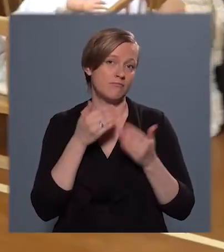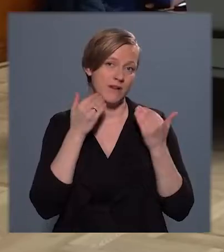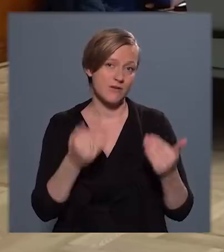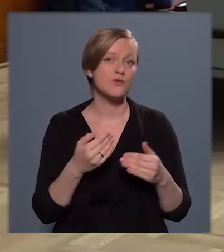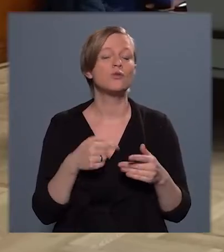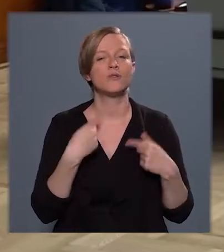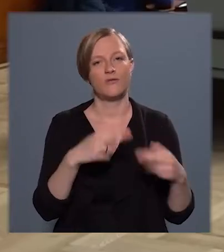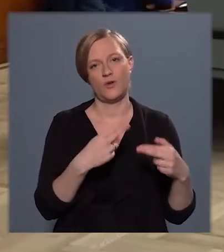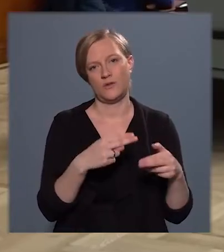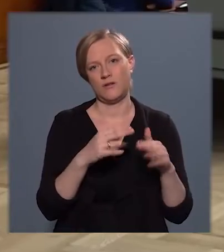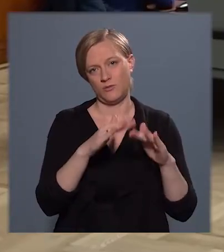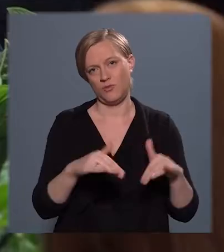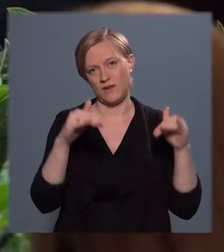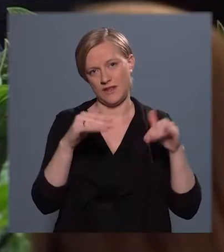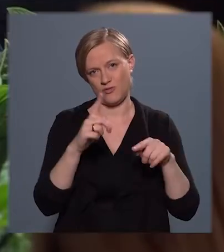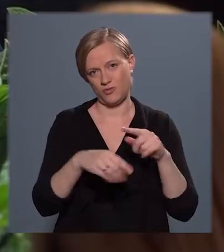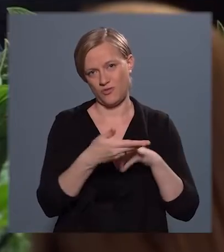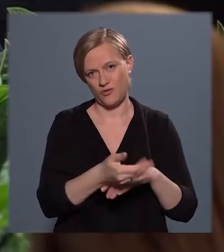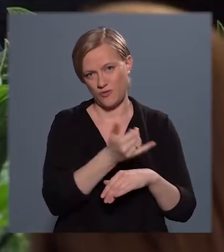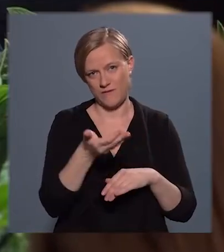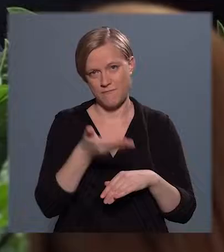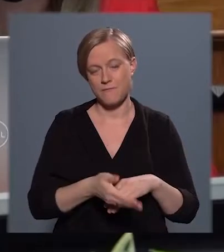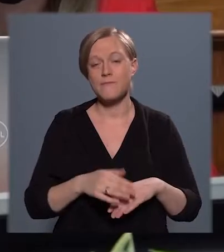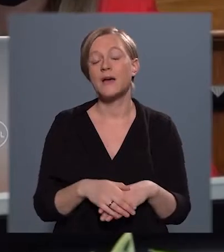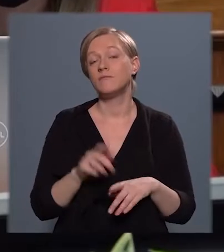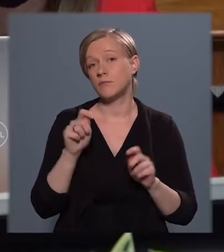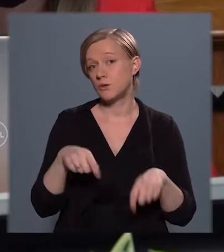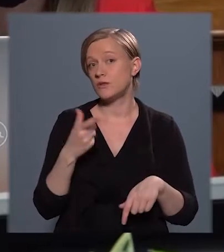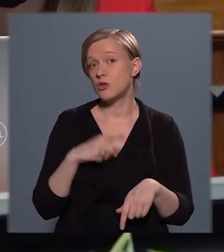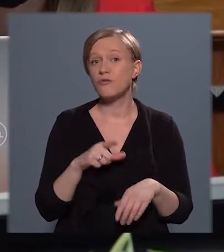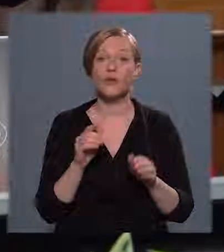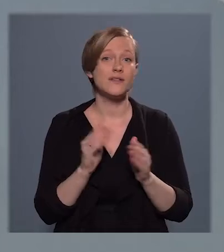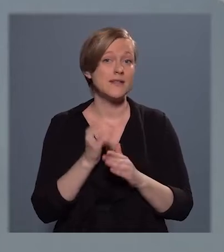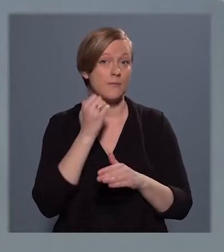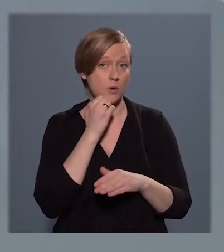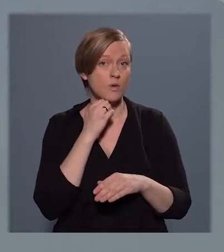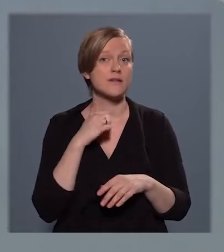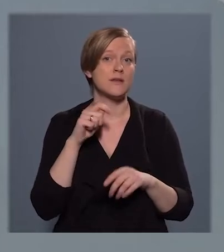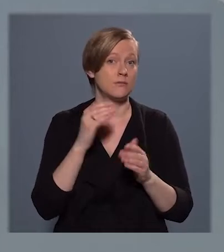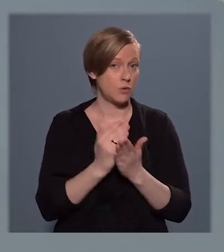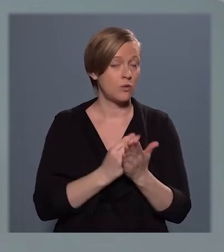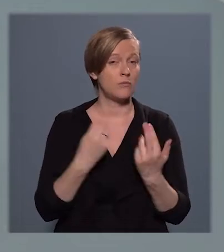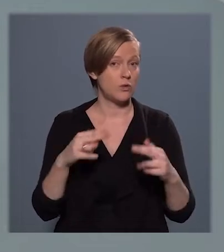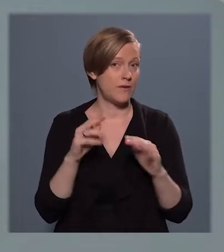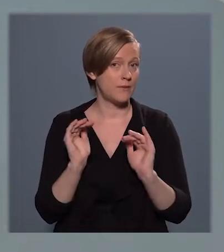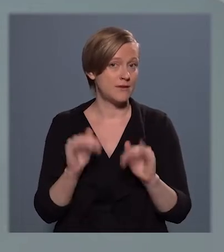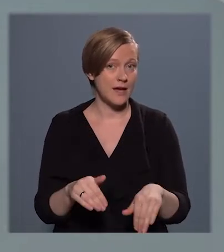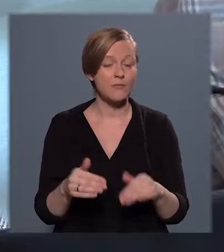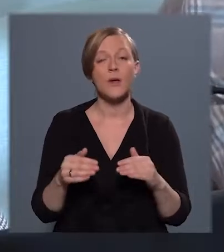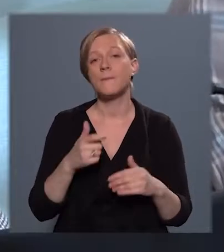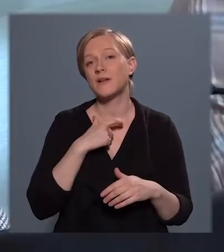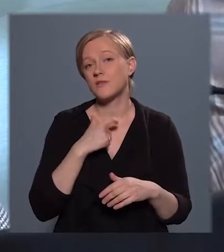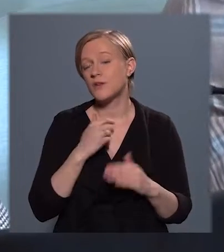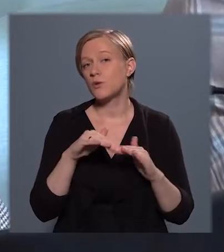ülése. A testület többek között döntött a szénmonoxid érzékelő program további támogatásáról, megszavazták az Újhegyi úszoda